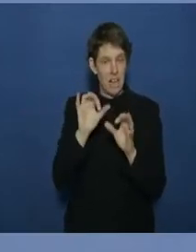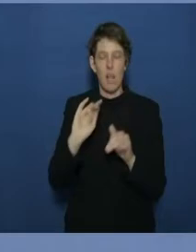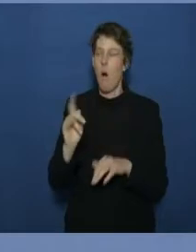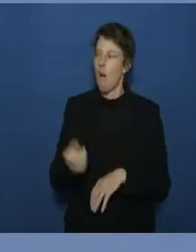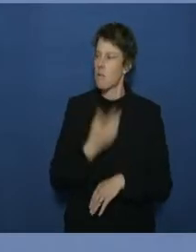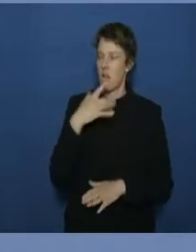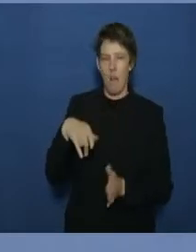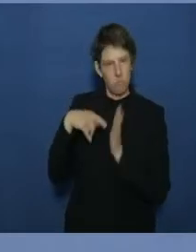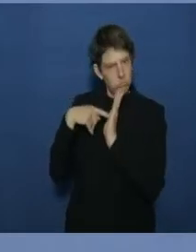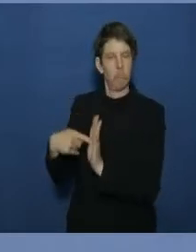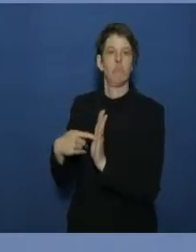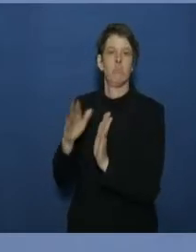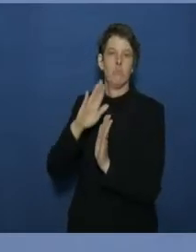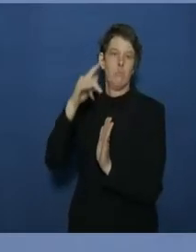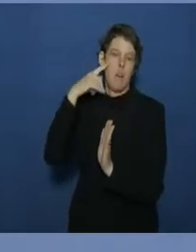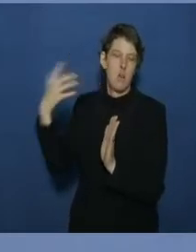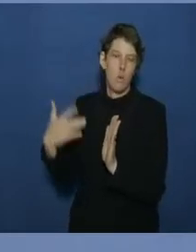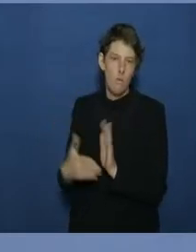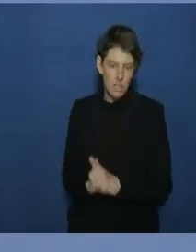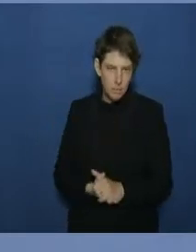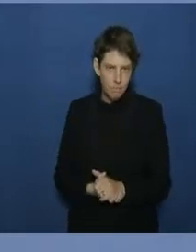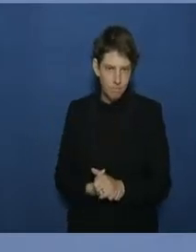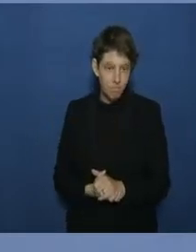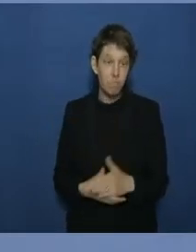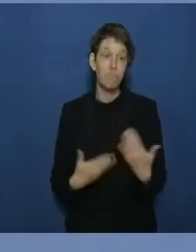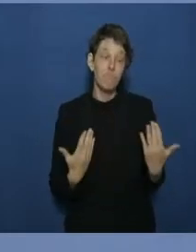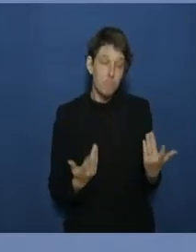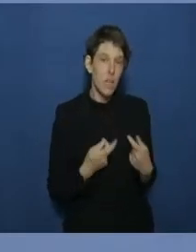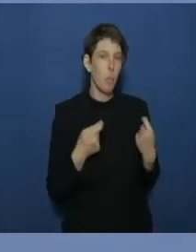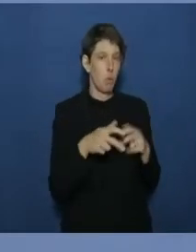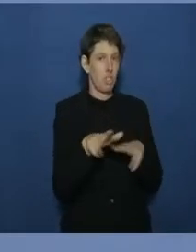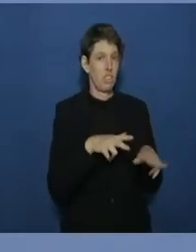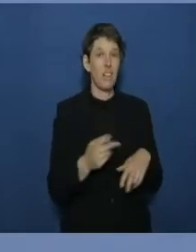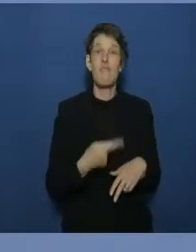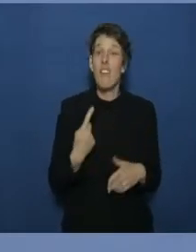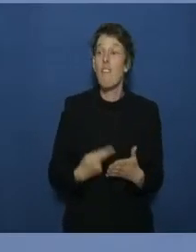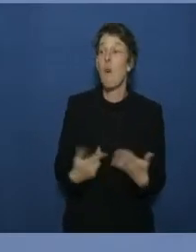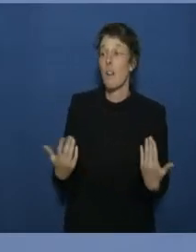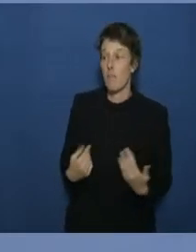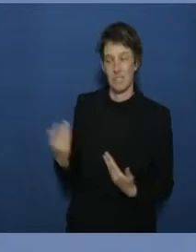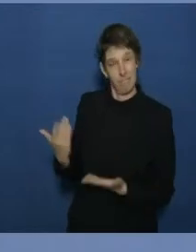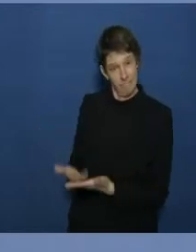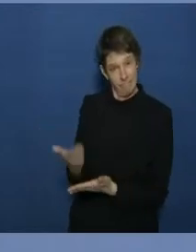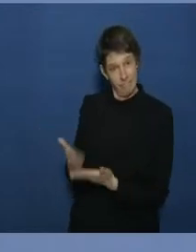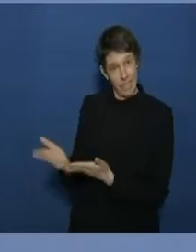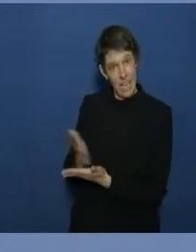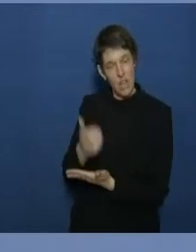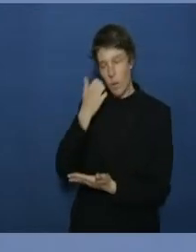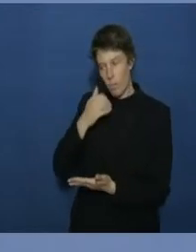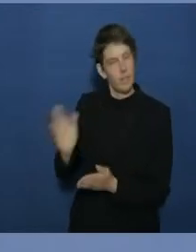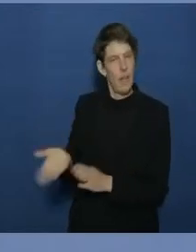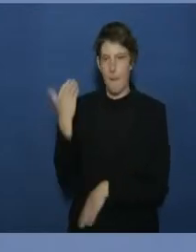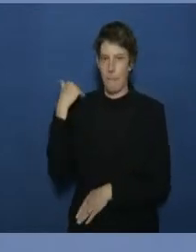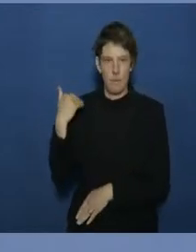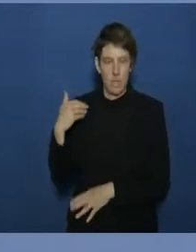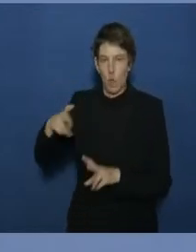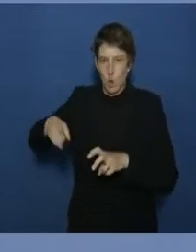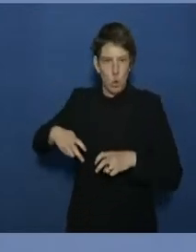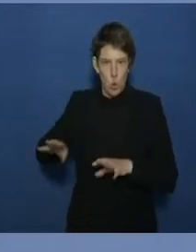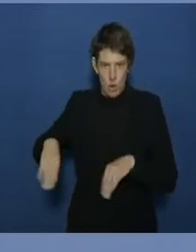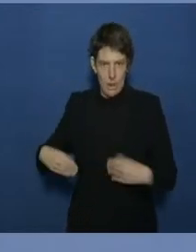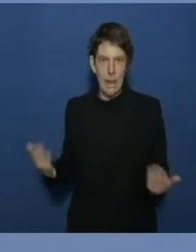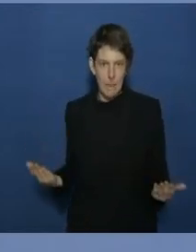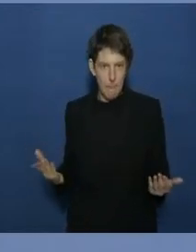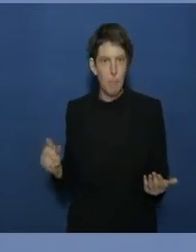sehr deutlich geäußert hat. Als Bundesregierung fordern wir die Rücknahme dieser ungerechtfertigten Maßnahme gegen